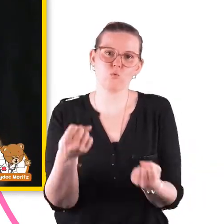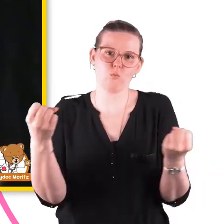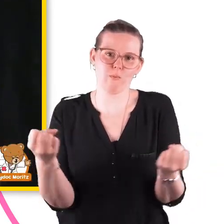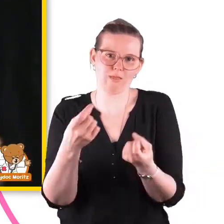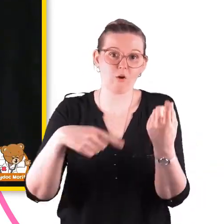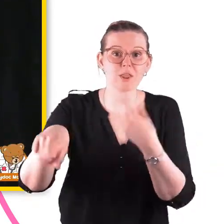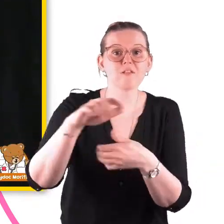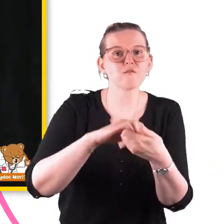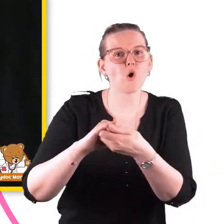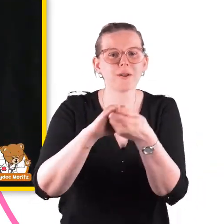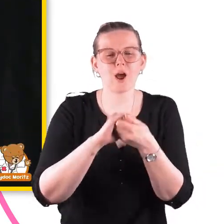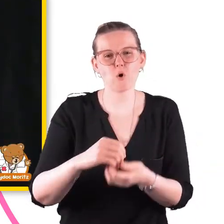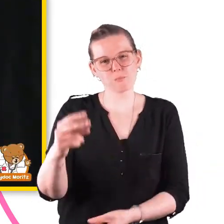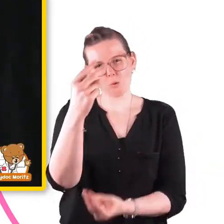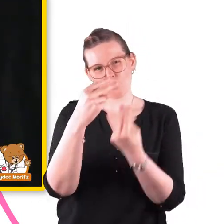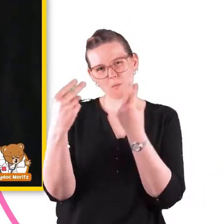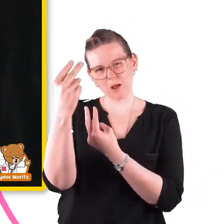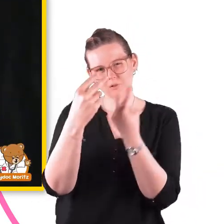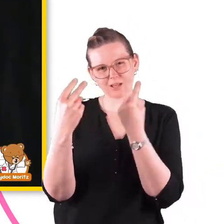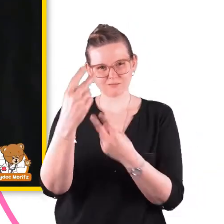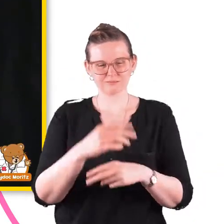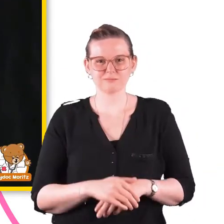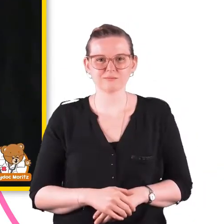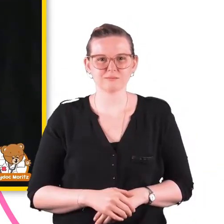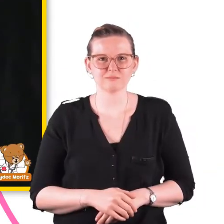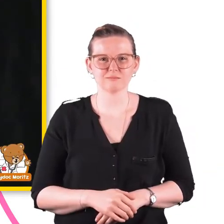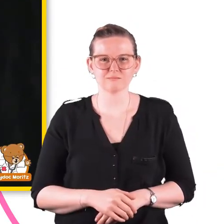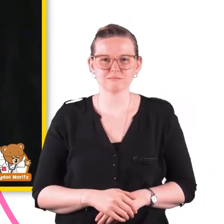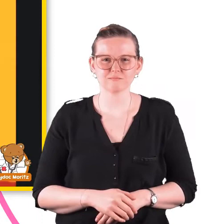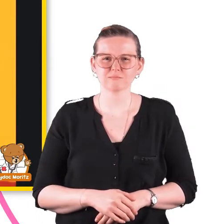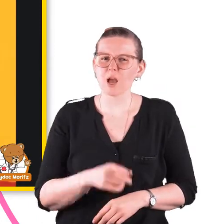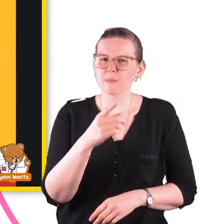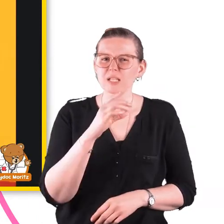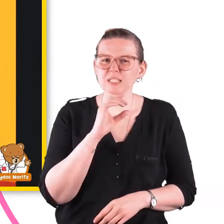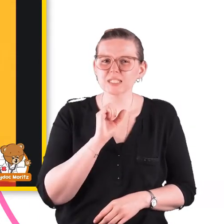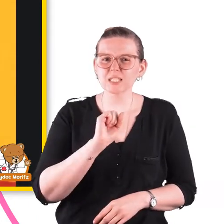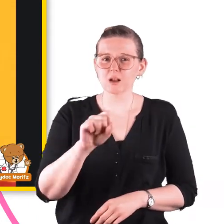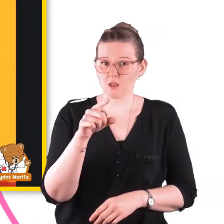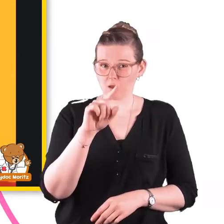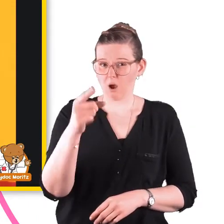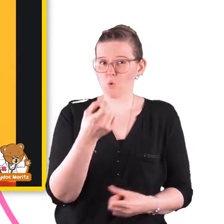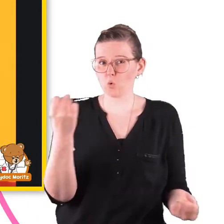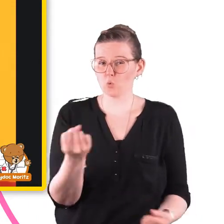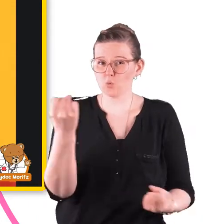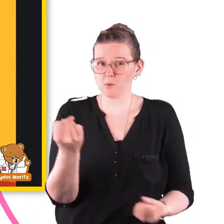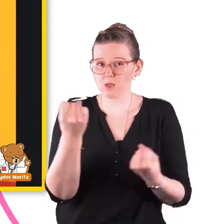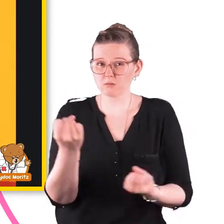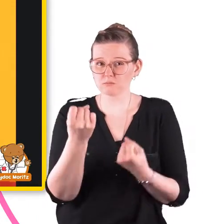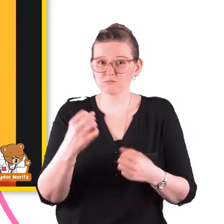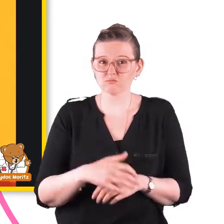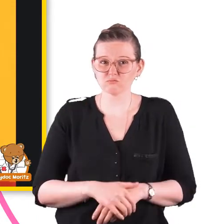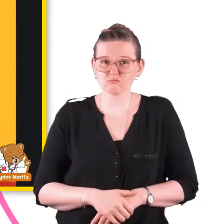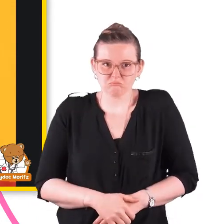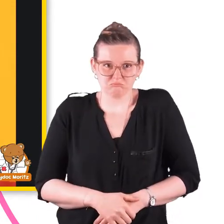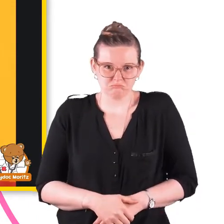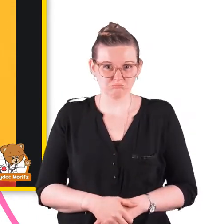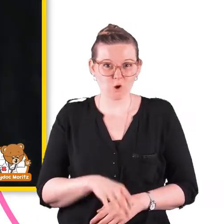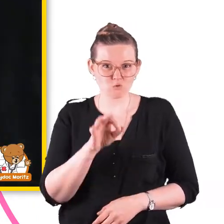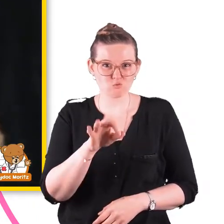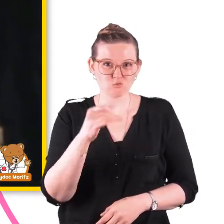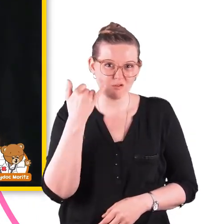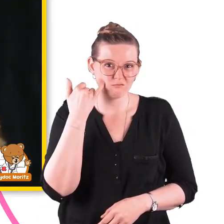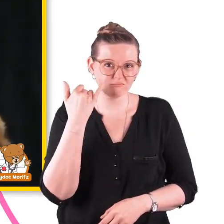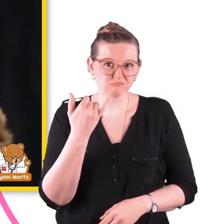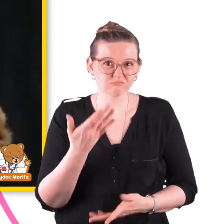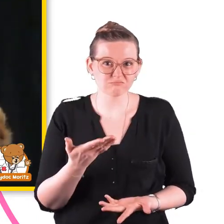lasst euch von euren Freunden beobachten. Macht denn unsere Ziege Linde auch ihre Übungen?